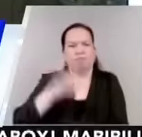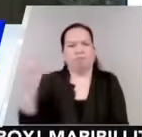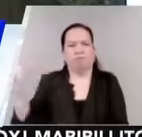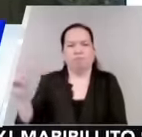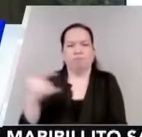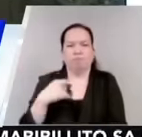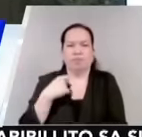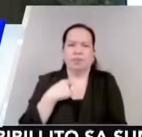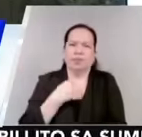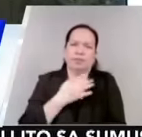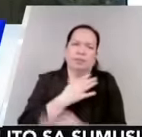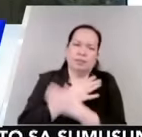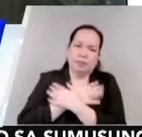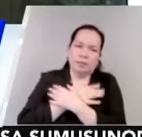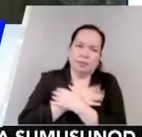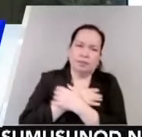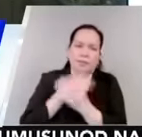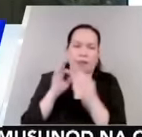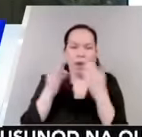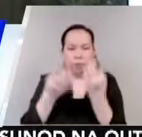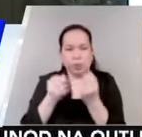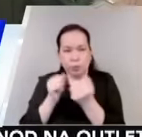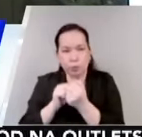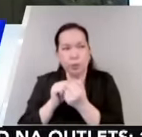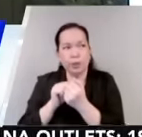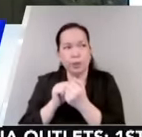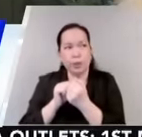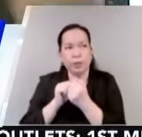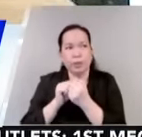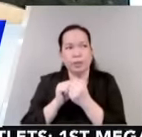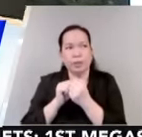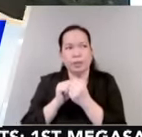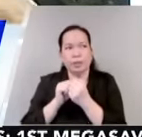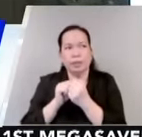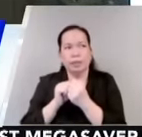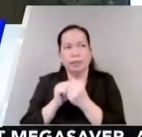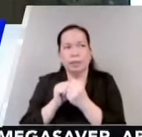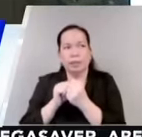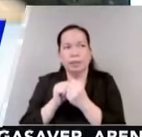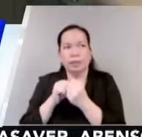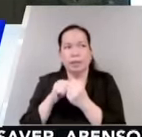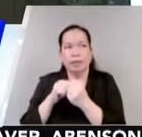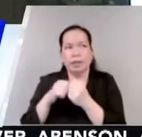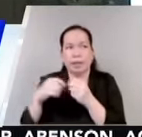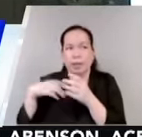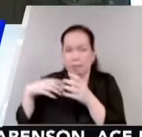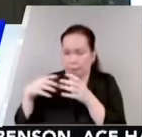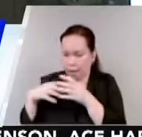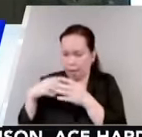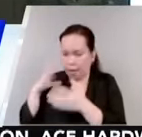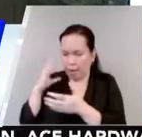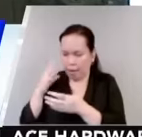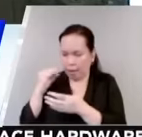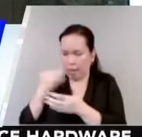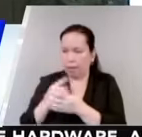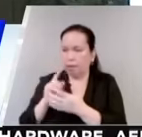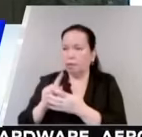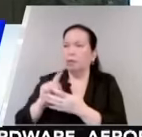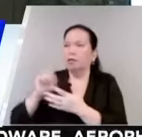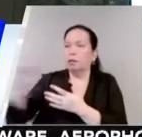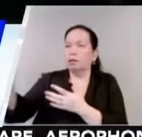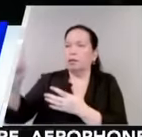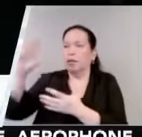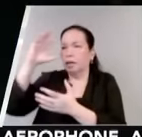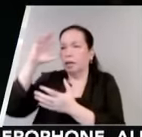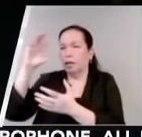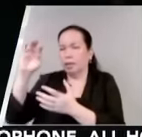have family time, and then after that, Sky will be staying with Pancho and then I will go to the States to see friends and